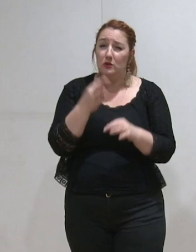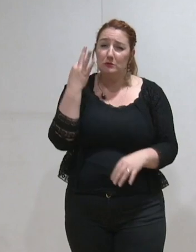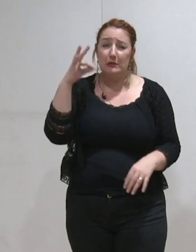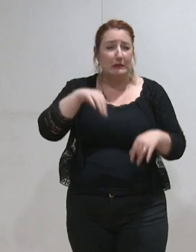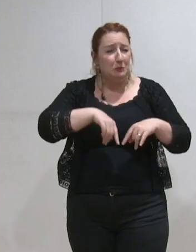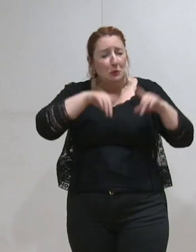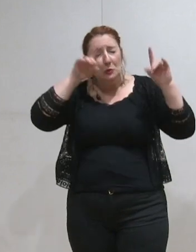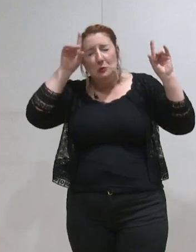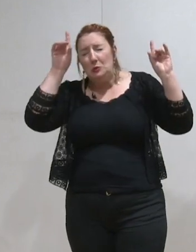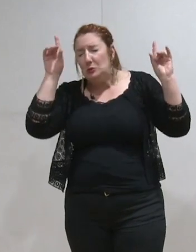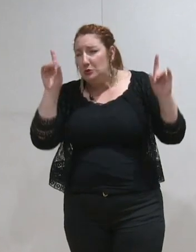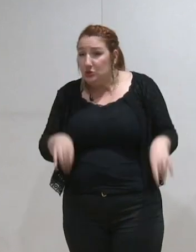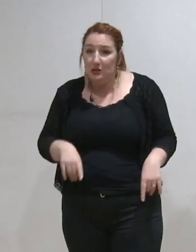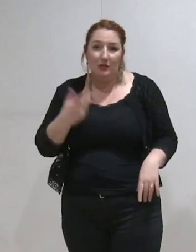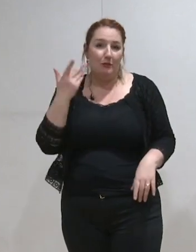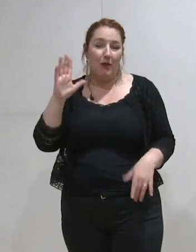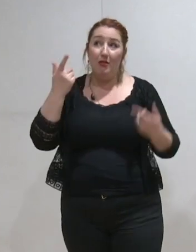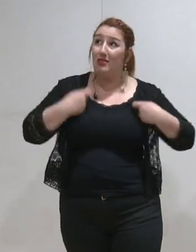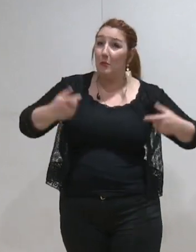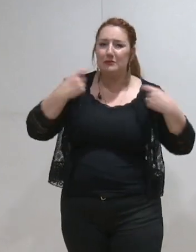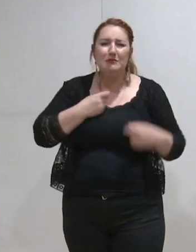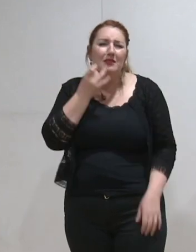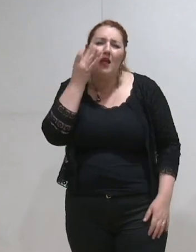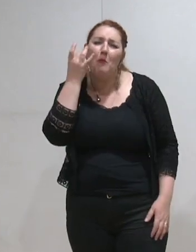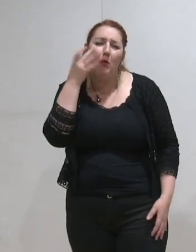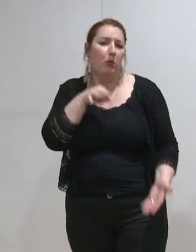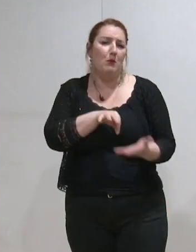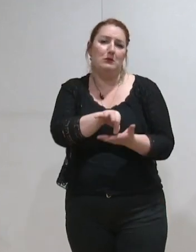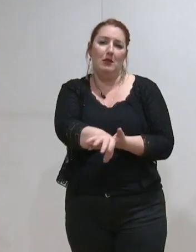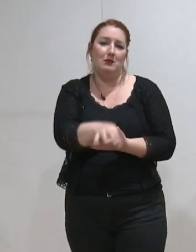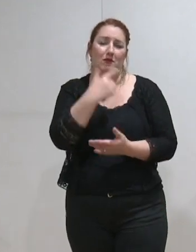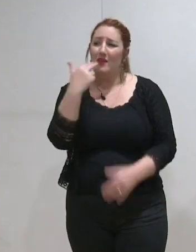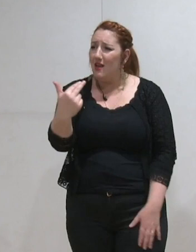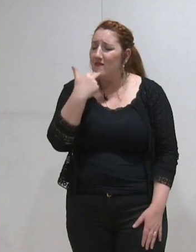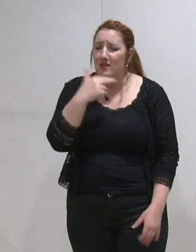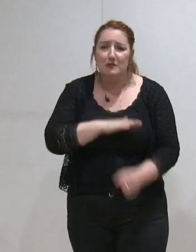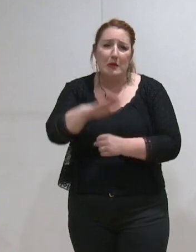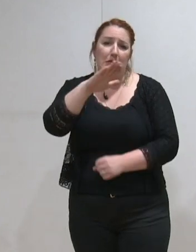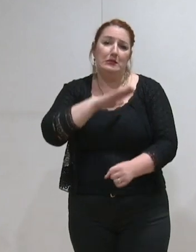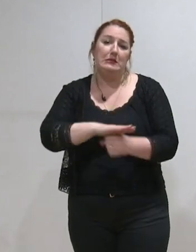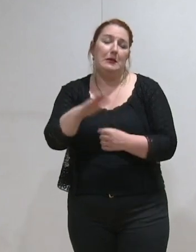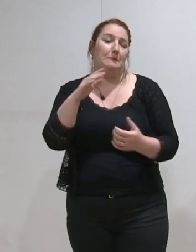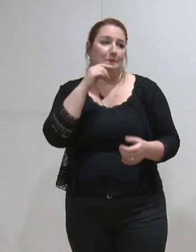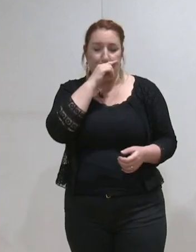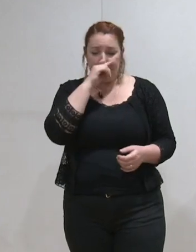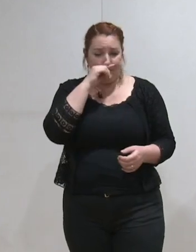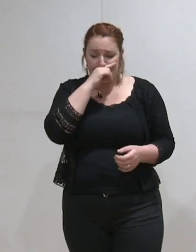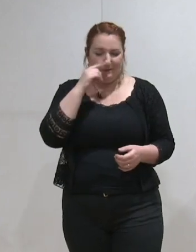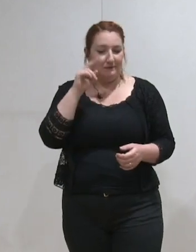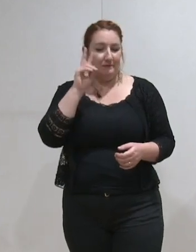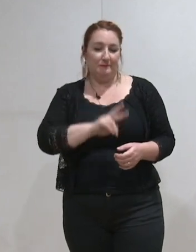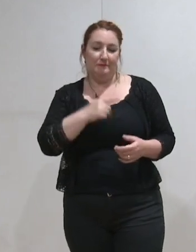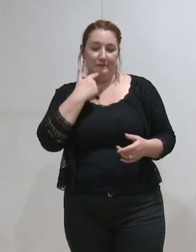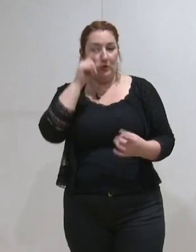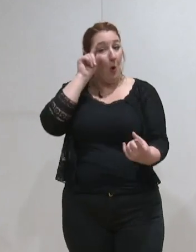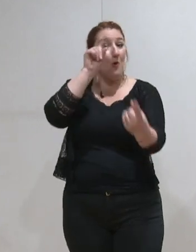sont des budgets considérables qui sont mal employés qui n'ont pas l'efficacité voulue qui n'ont pas le le il ne percutent pas assez sur